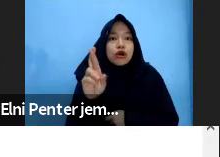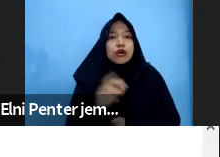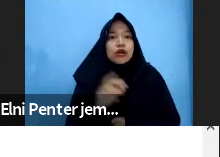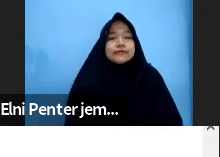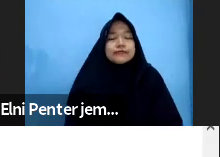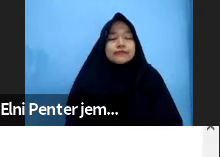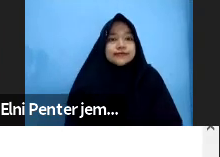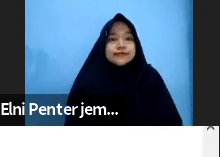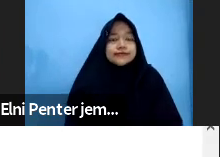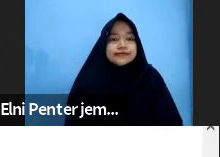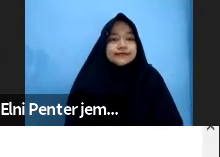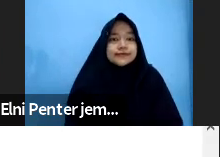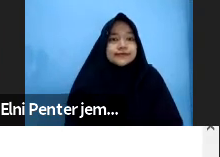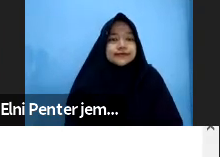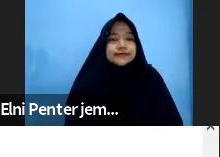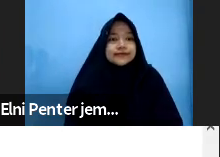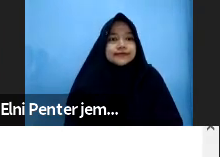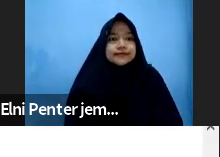lu